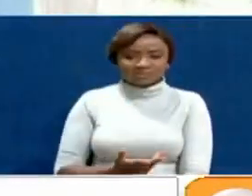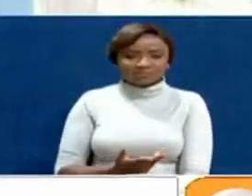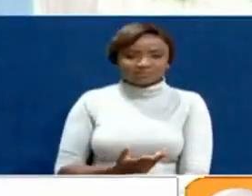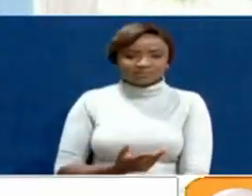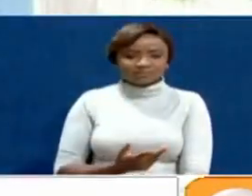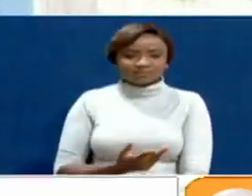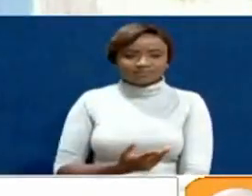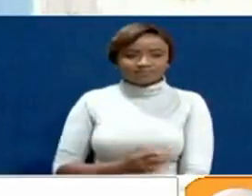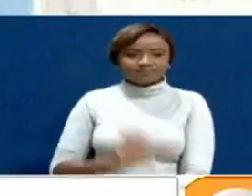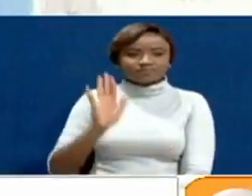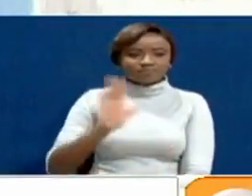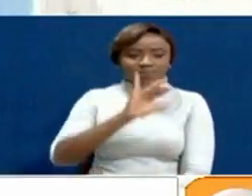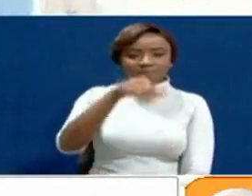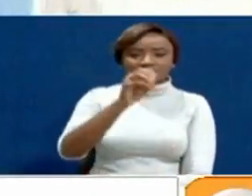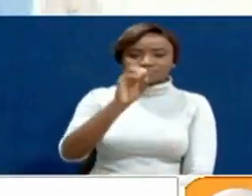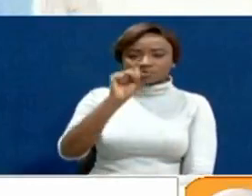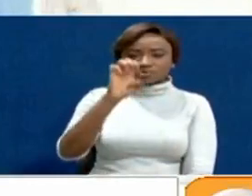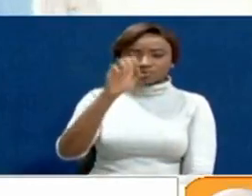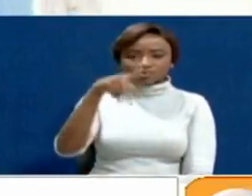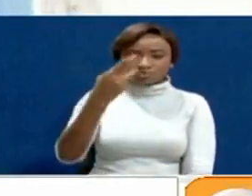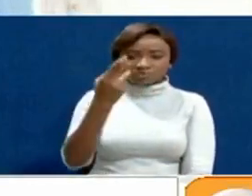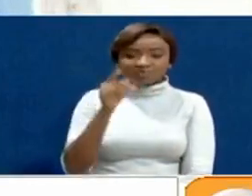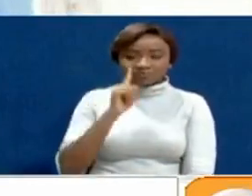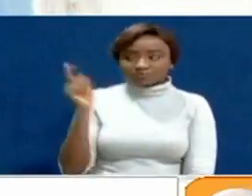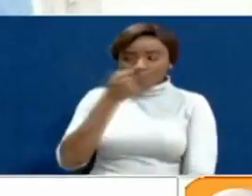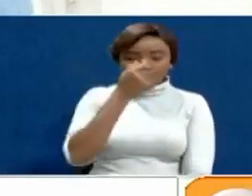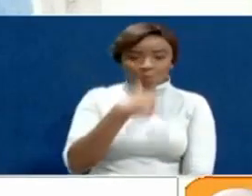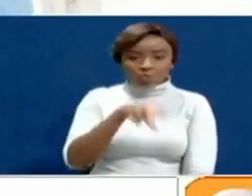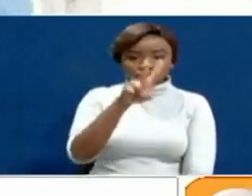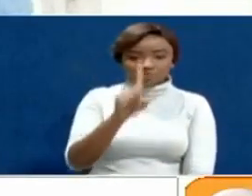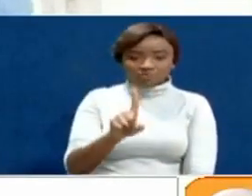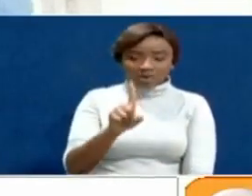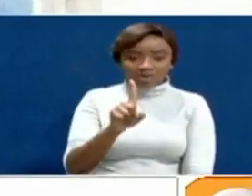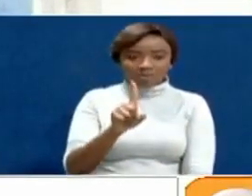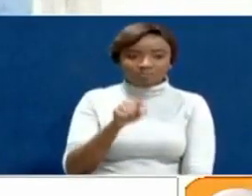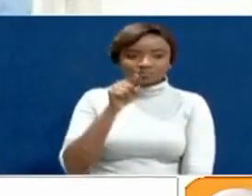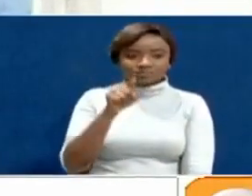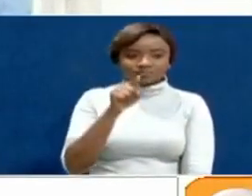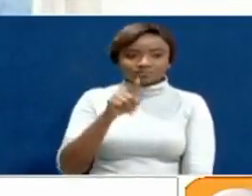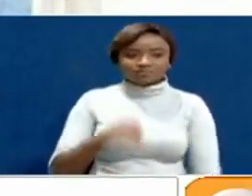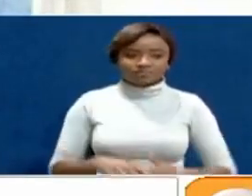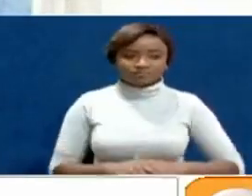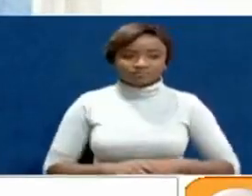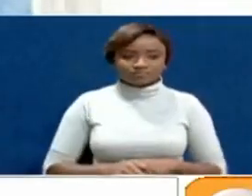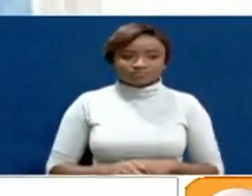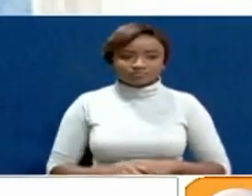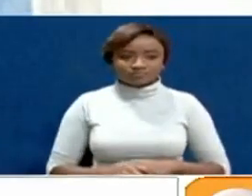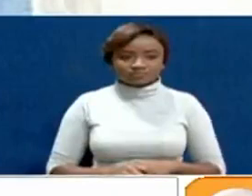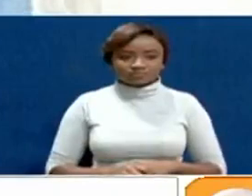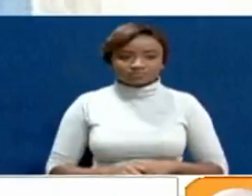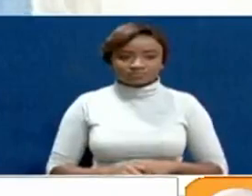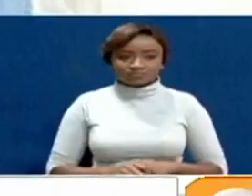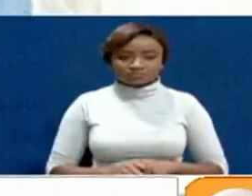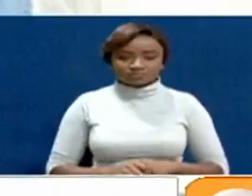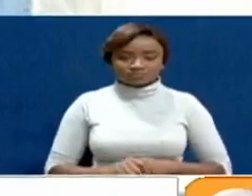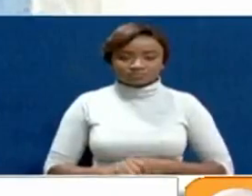Joseph Masharia mwenye umri wa miaka 21 ni miongoni mwa vijana wawili waliopoteza maisha yao kwa kudungwa kisu